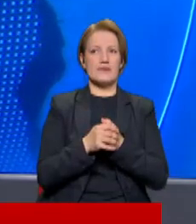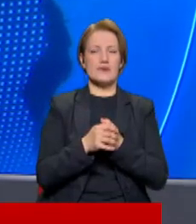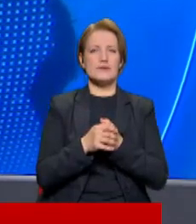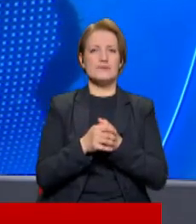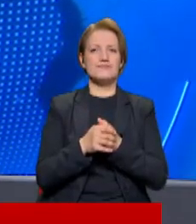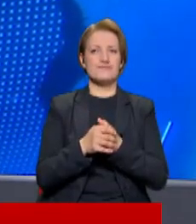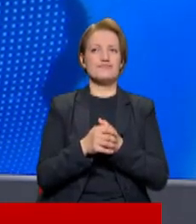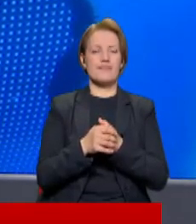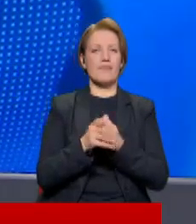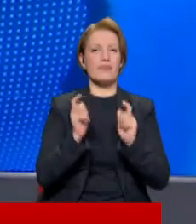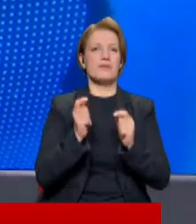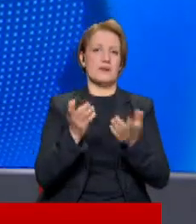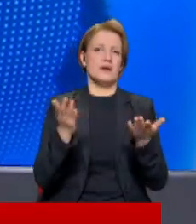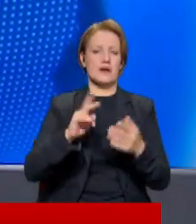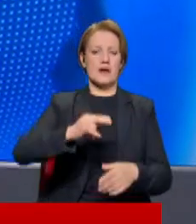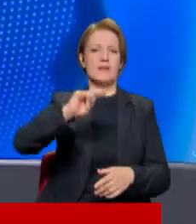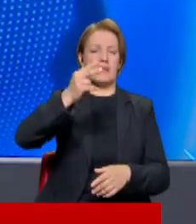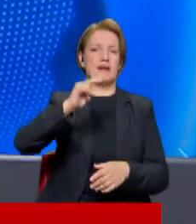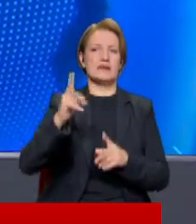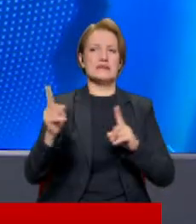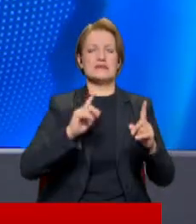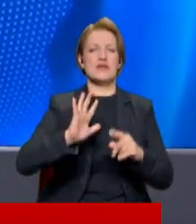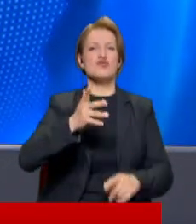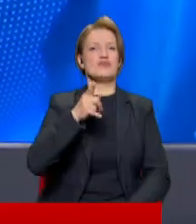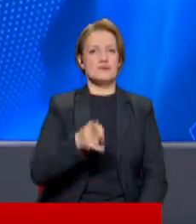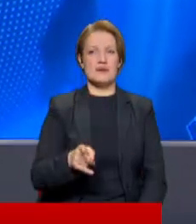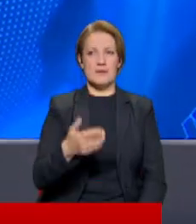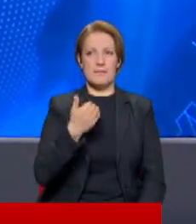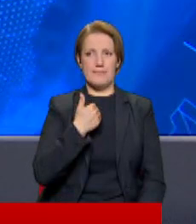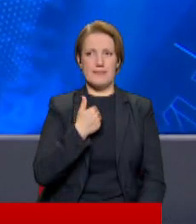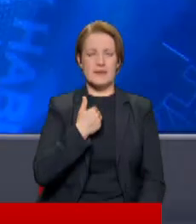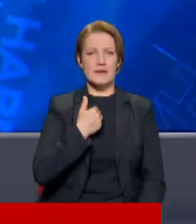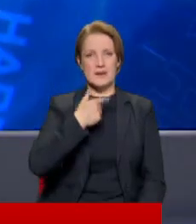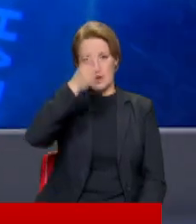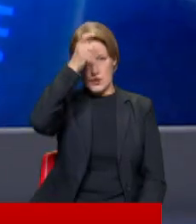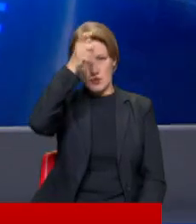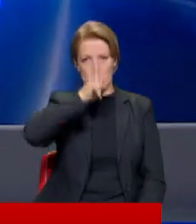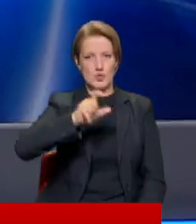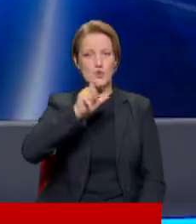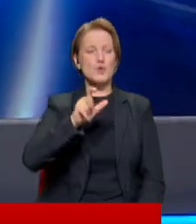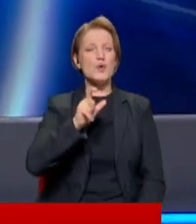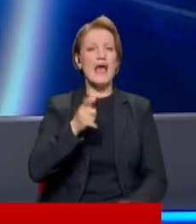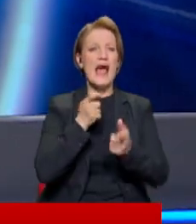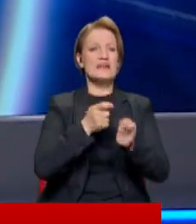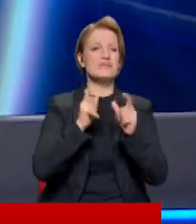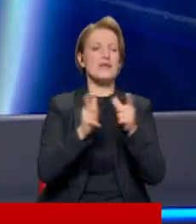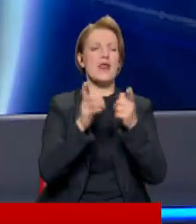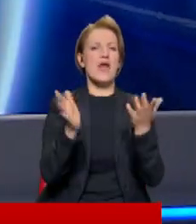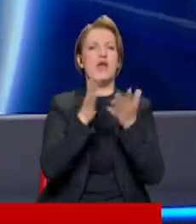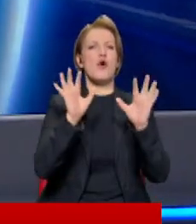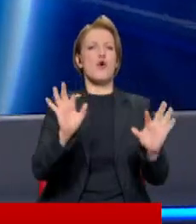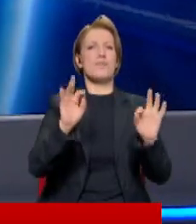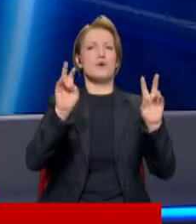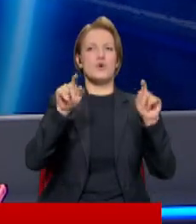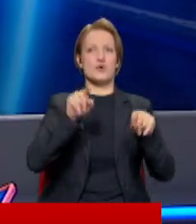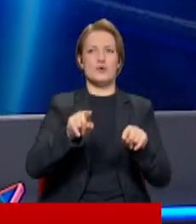mecbur etmek kademeler arası geçiş Bu benim Selçuk programında Türk eğitim Derneği'nin Genel Başkanı önemli konu biliyor musunuz bilmiyorum